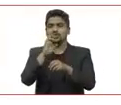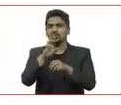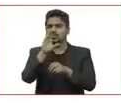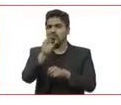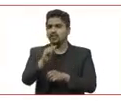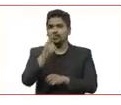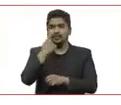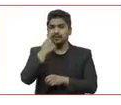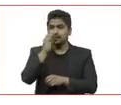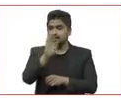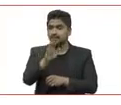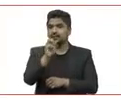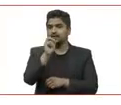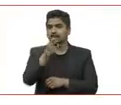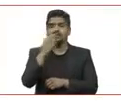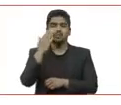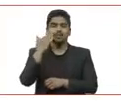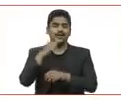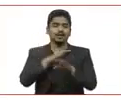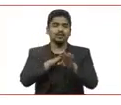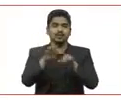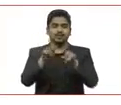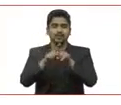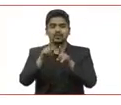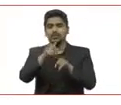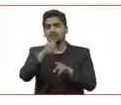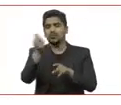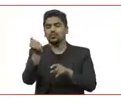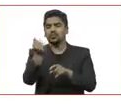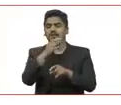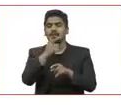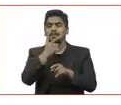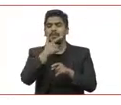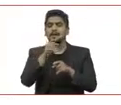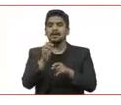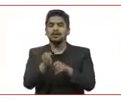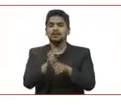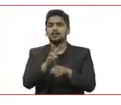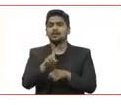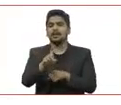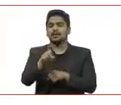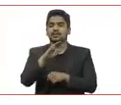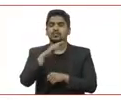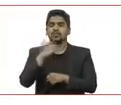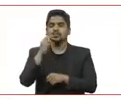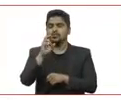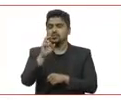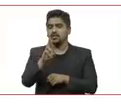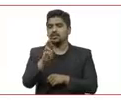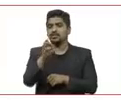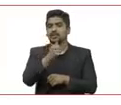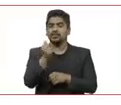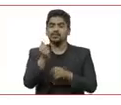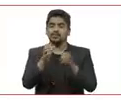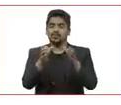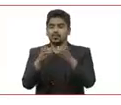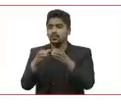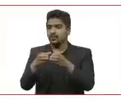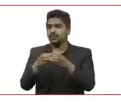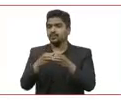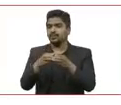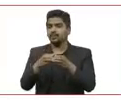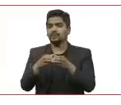तर महिलाहरूमा पनि अन्य प्रजातिभन्दा बेलायती प्रजातिमा नै मृत्युको दर सबै वर्ग र सबै